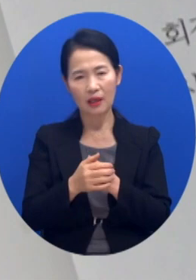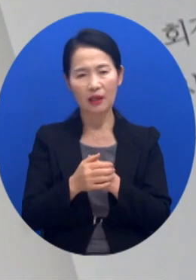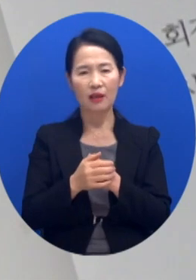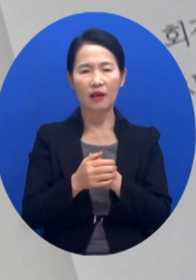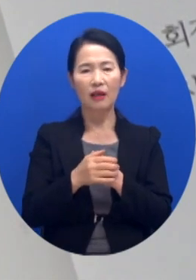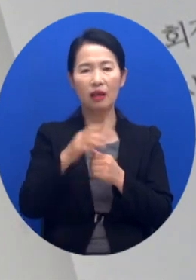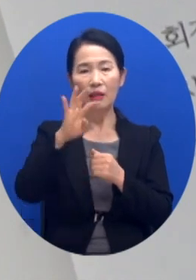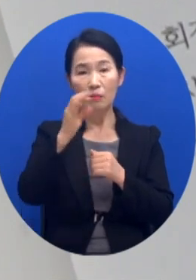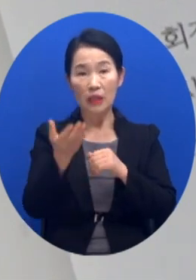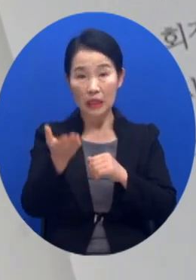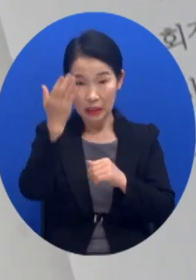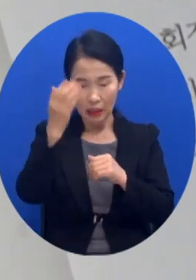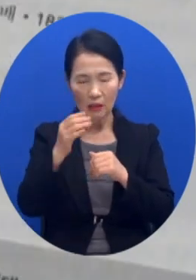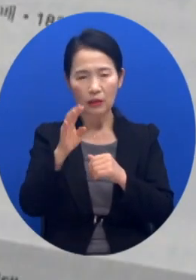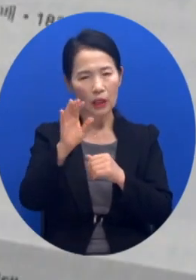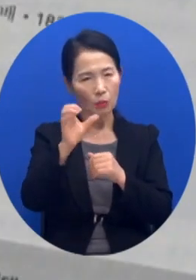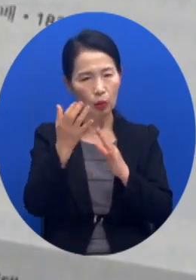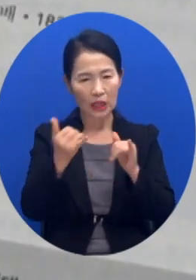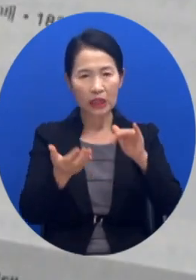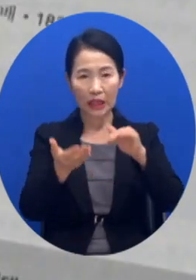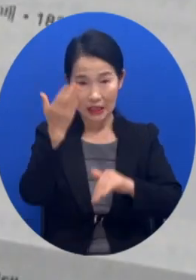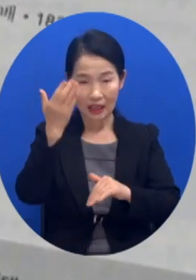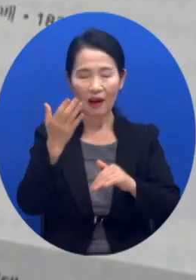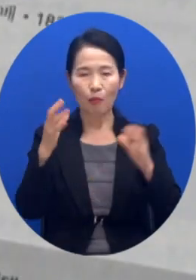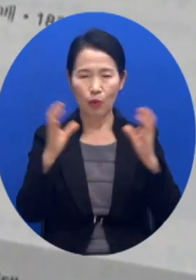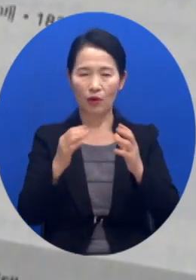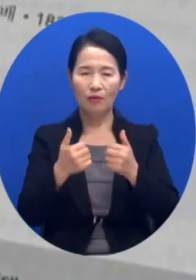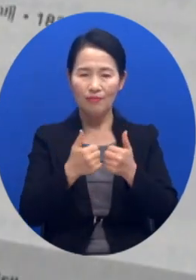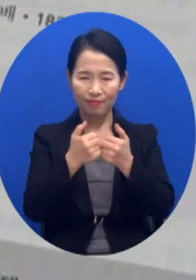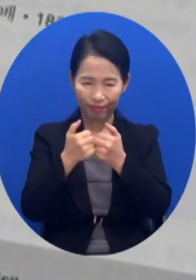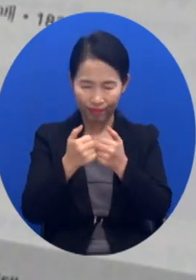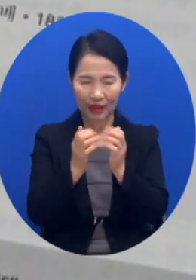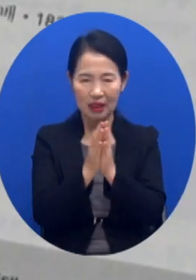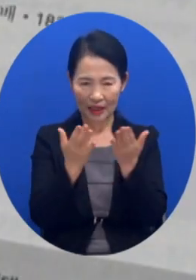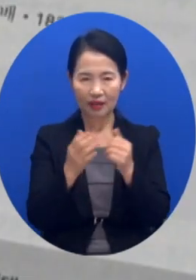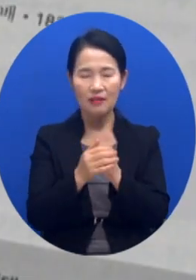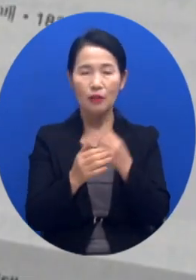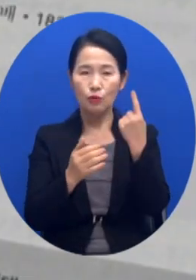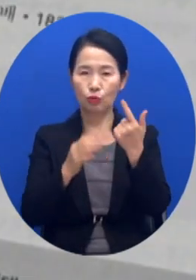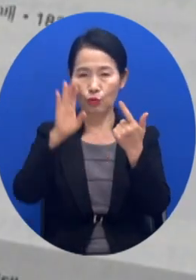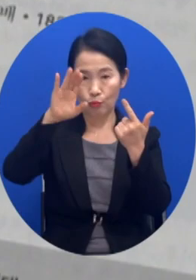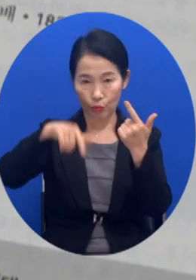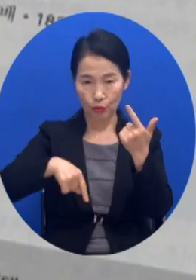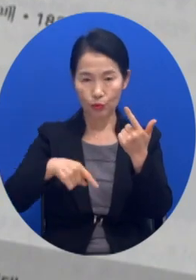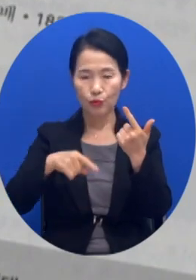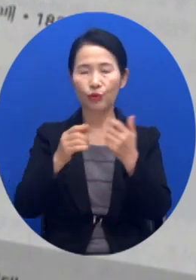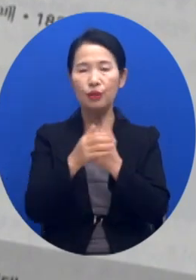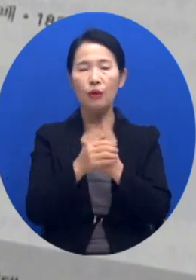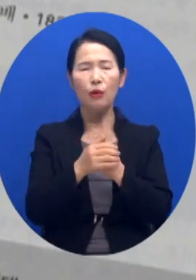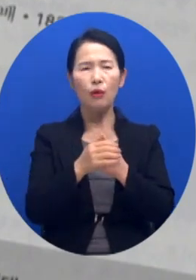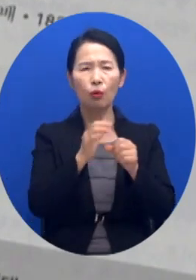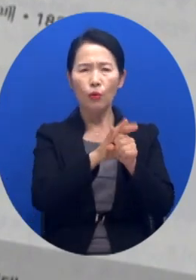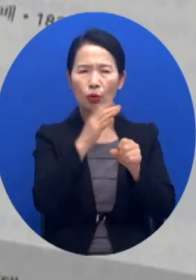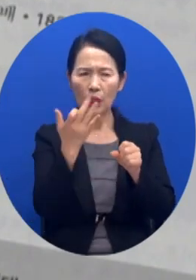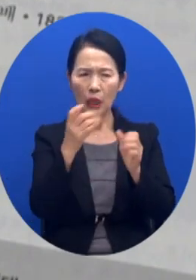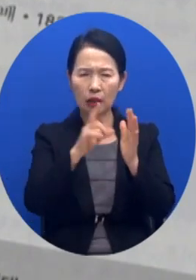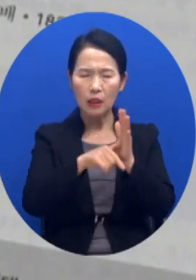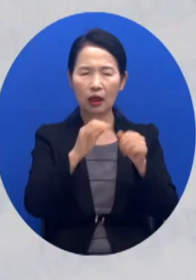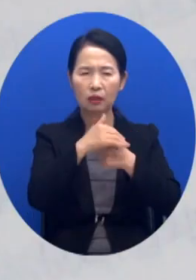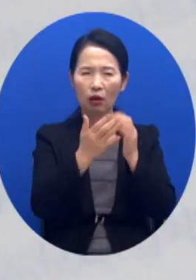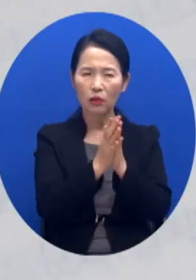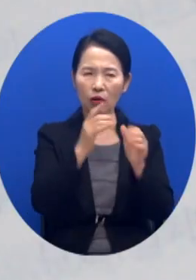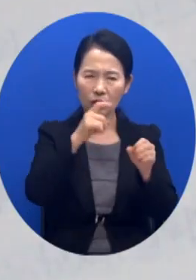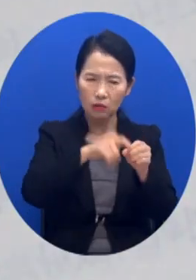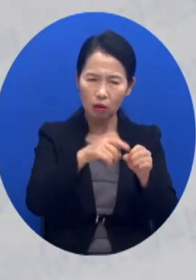참여한 교회 통찰입니다. 책은 6부에 걸쳐 코로나19 시대에 대한 성경적 고찰과 시대에